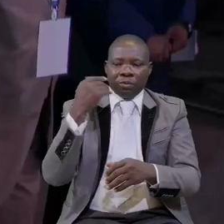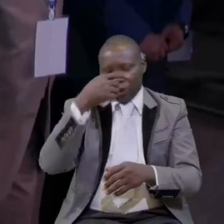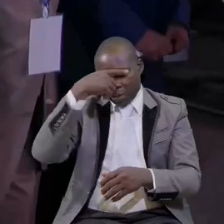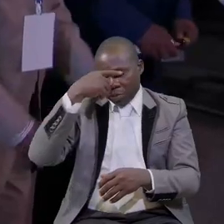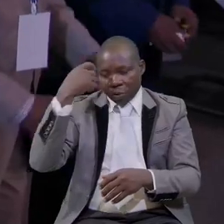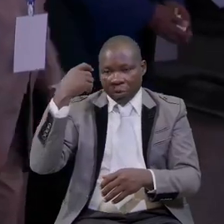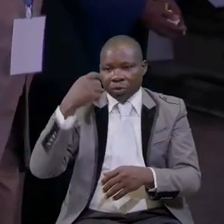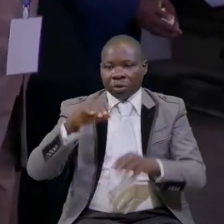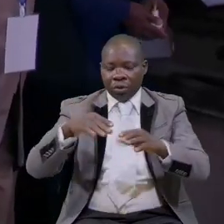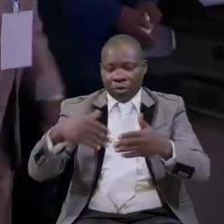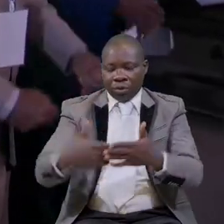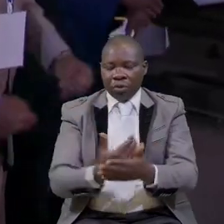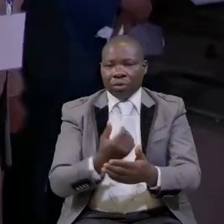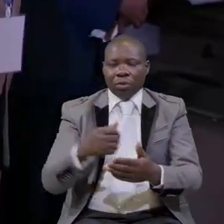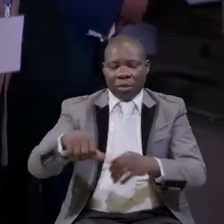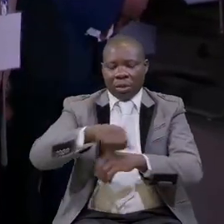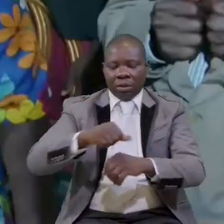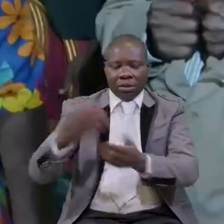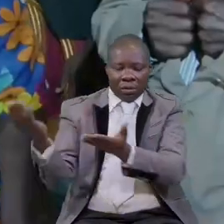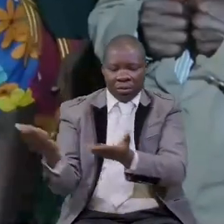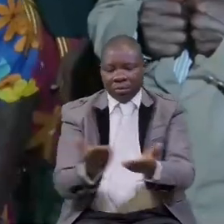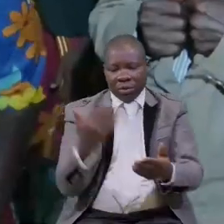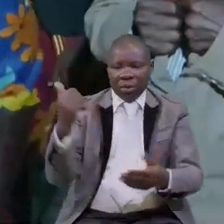Parce qu'une nouvelle onction apporte...